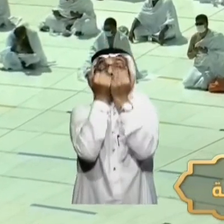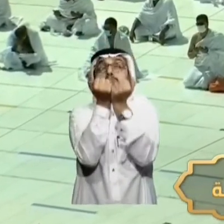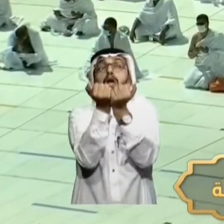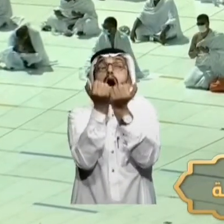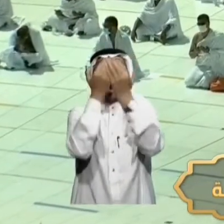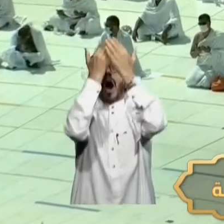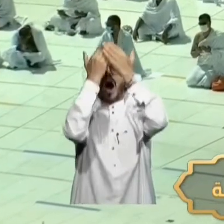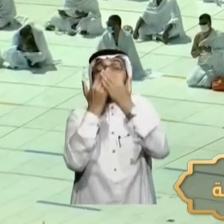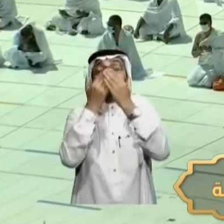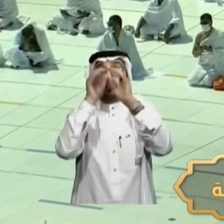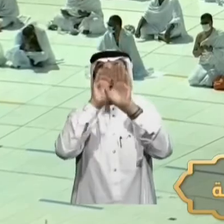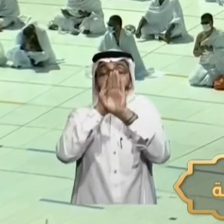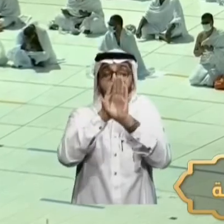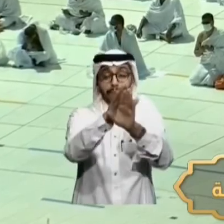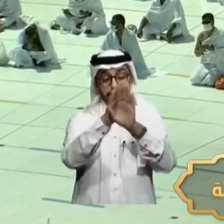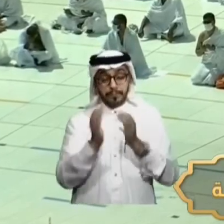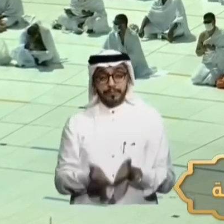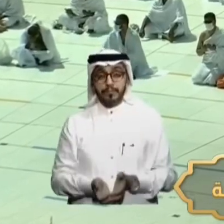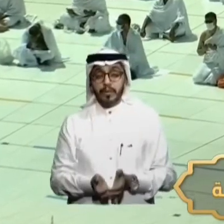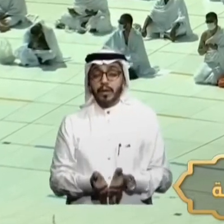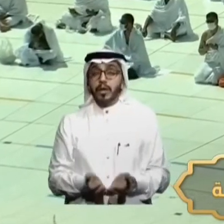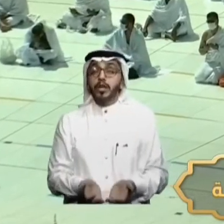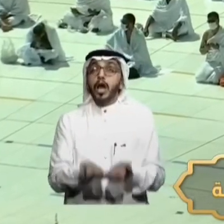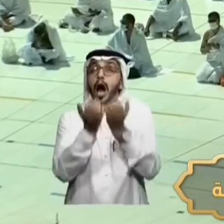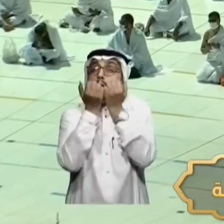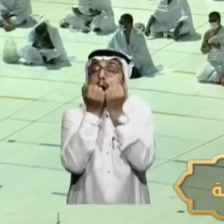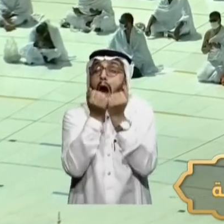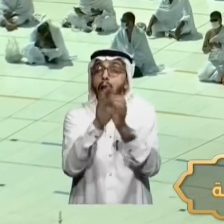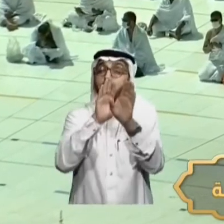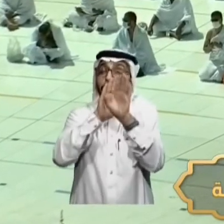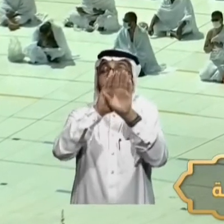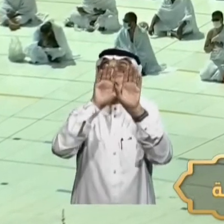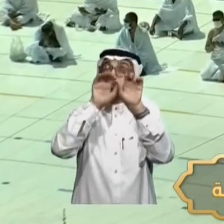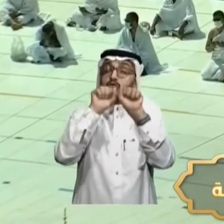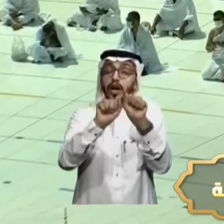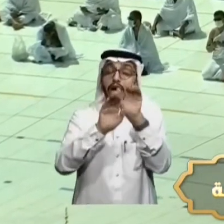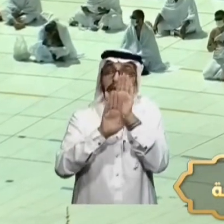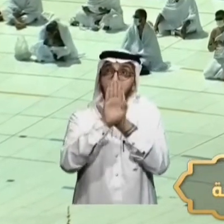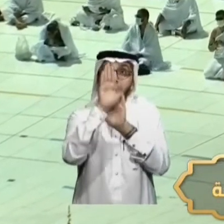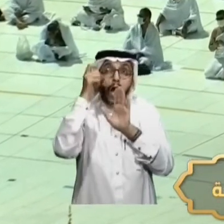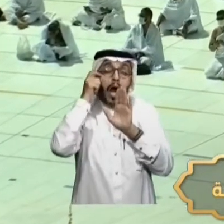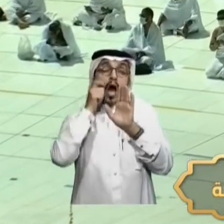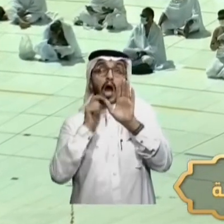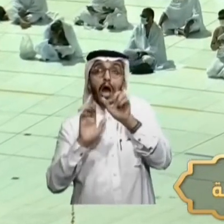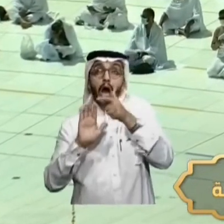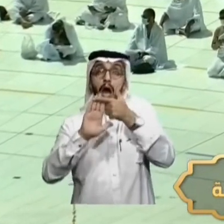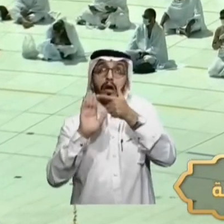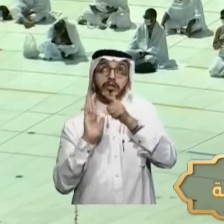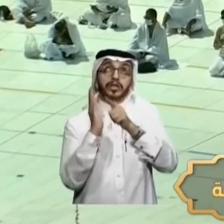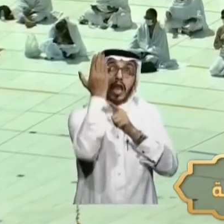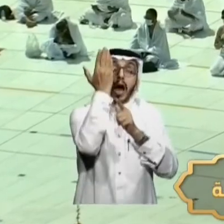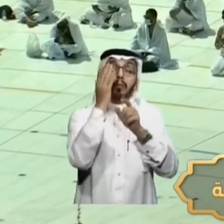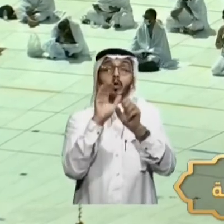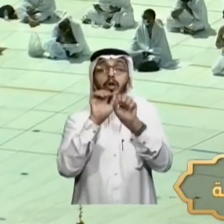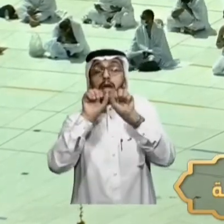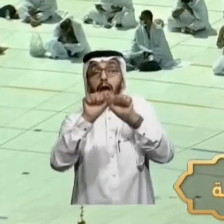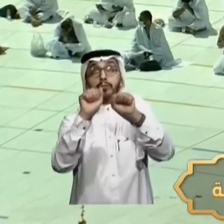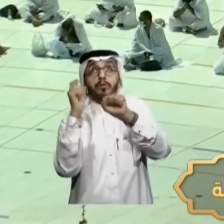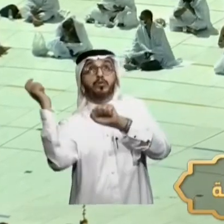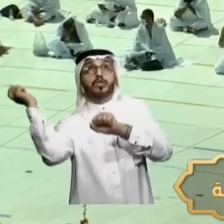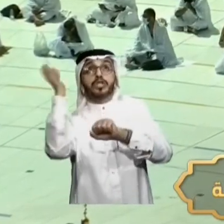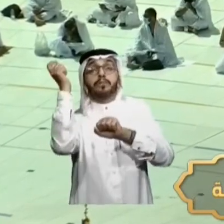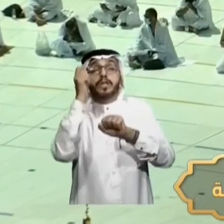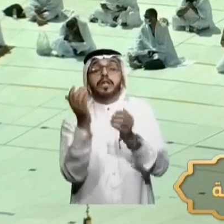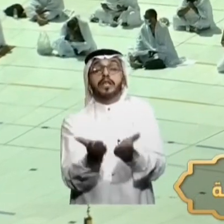يا أكرم الأكرمين. اللهم وفقه وولي عهده إلى ما فيه عز الإسلام